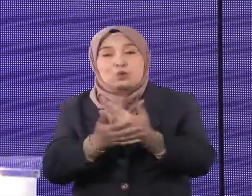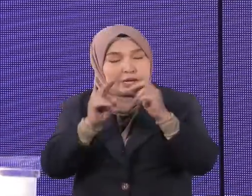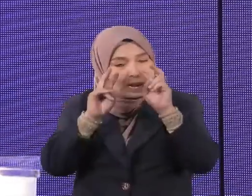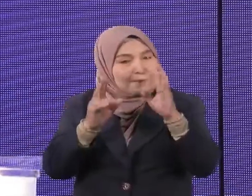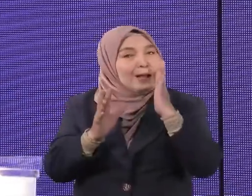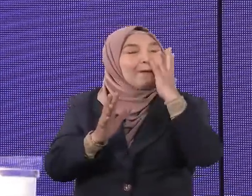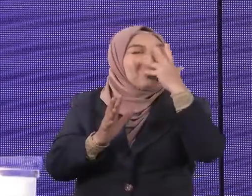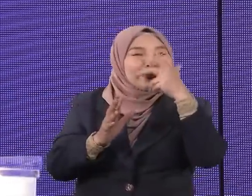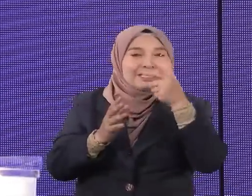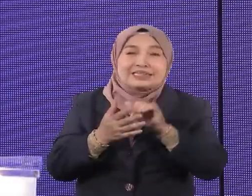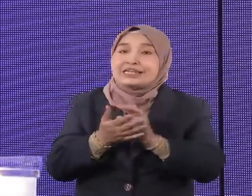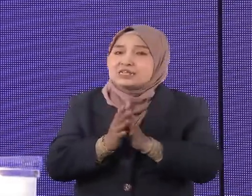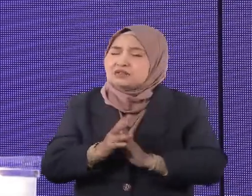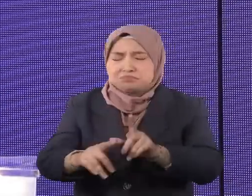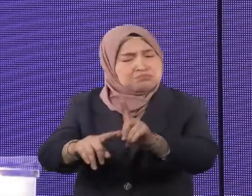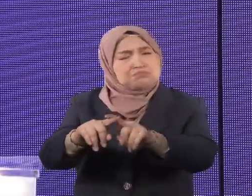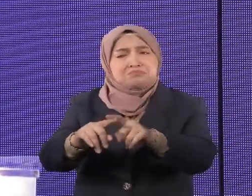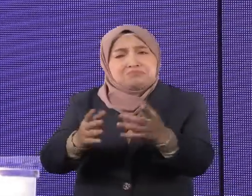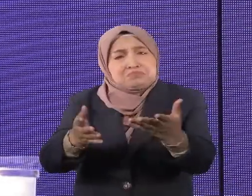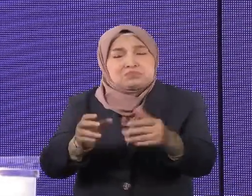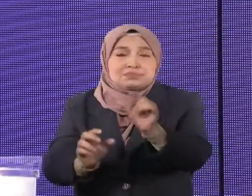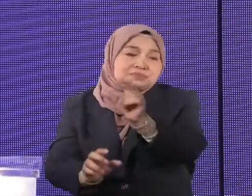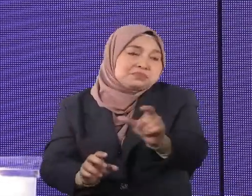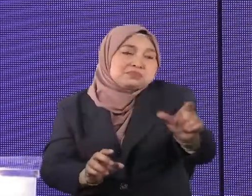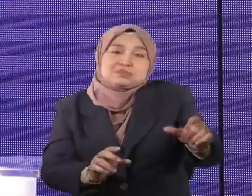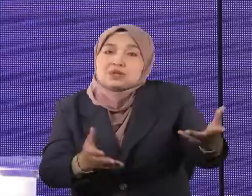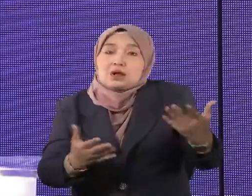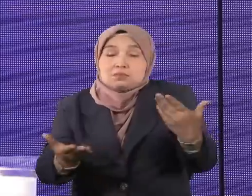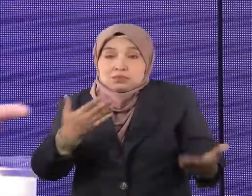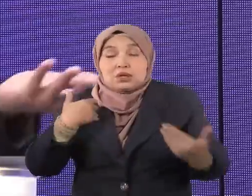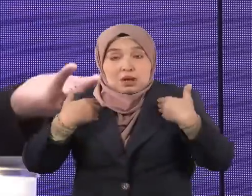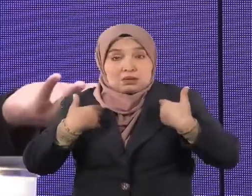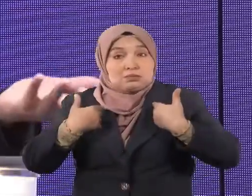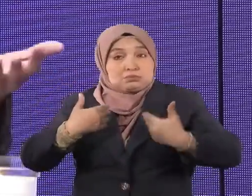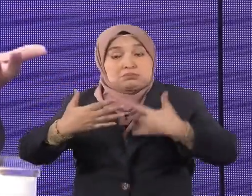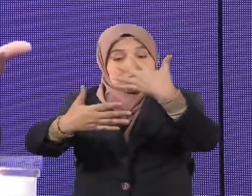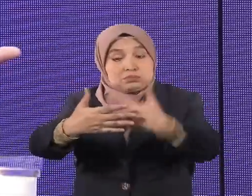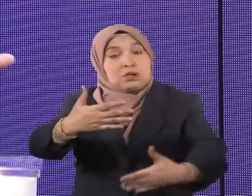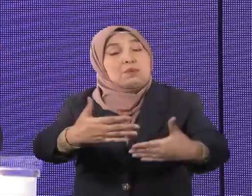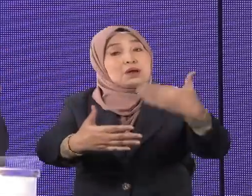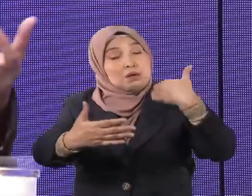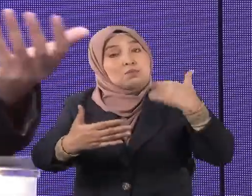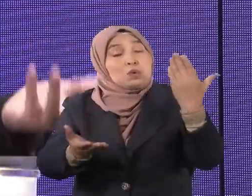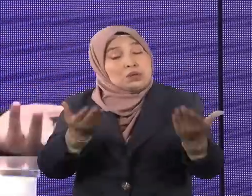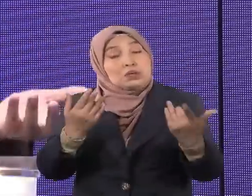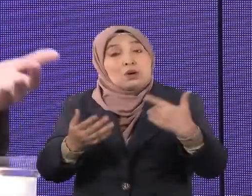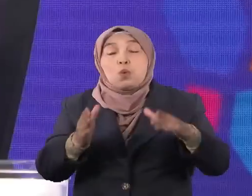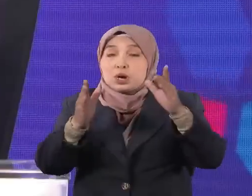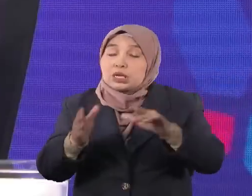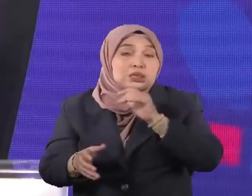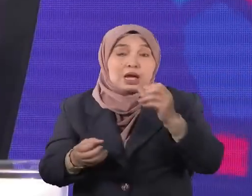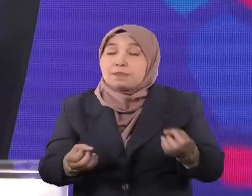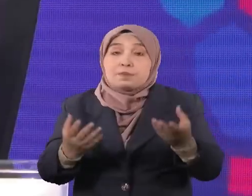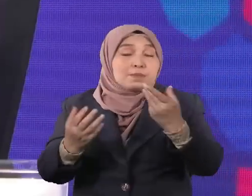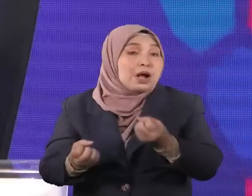cantik ya, bergantung pada diri ya, mungkin ada kaitan dengan latar belakang kehidupan, pasal dulu dulu dia mungkin orang yang tak berapa banyak harta,